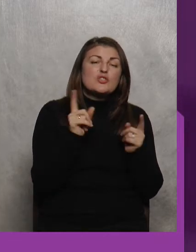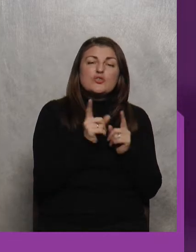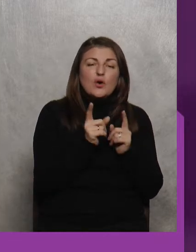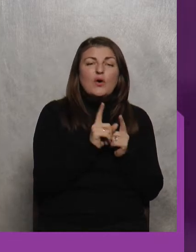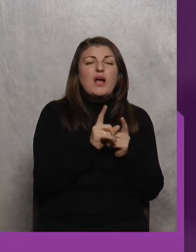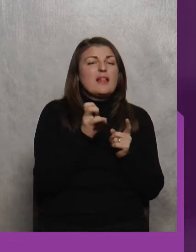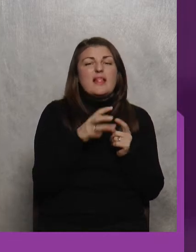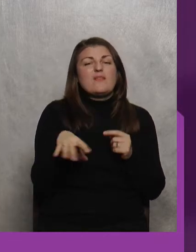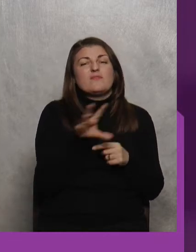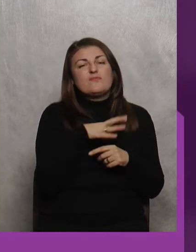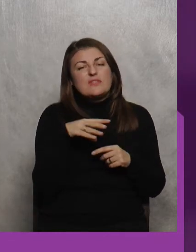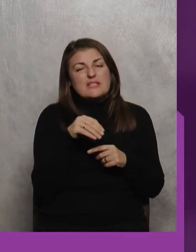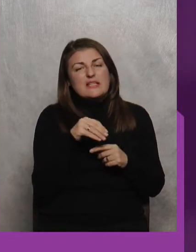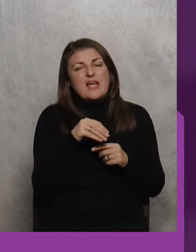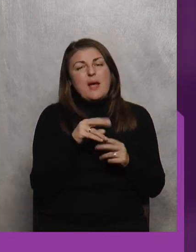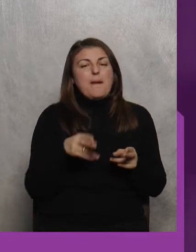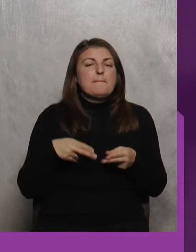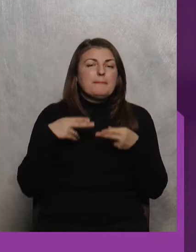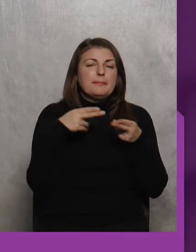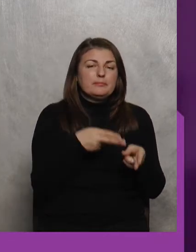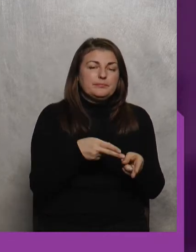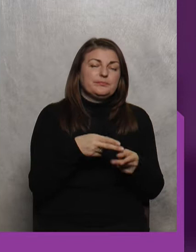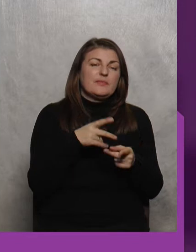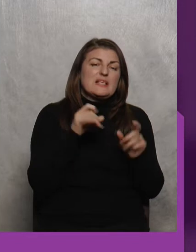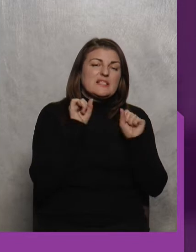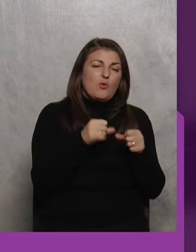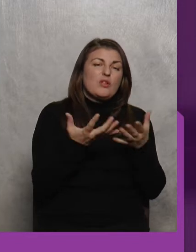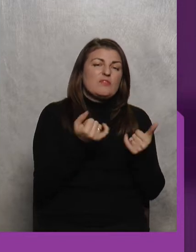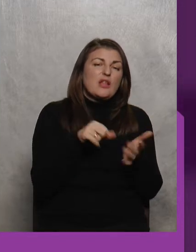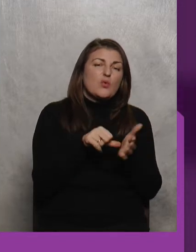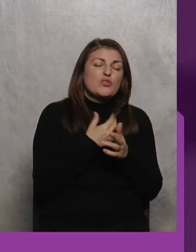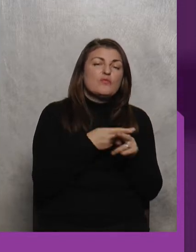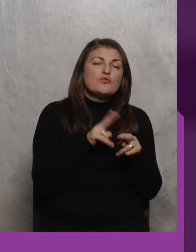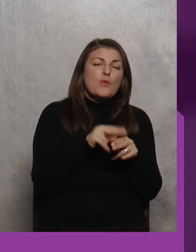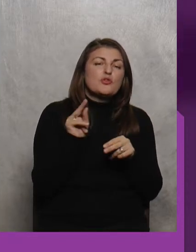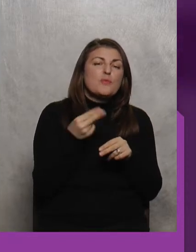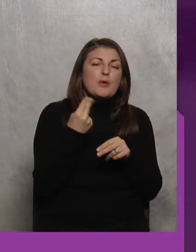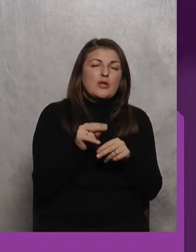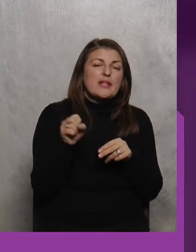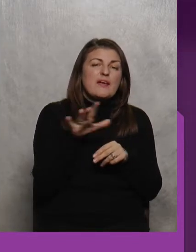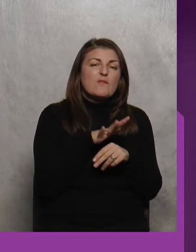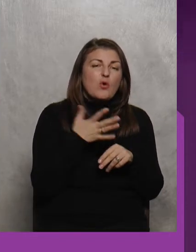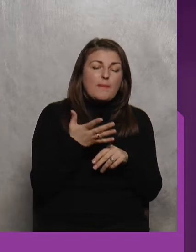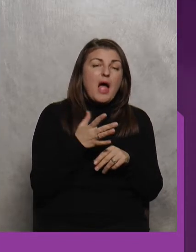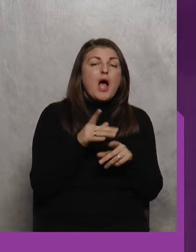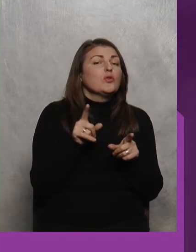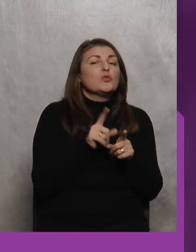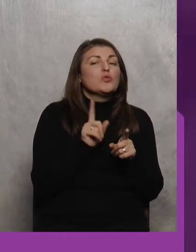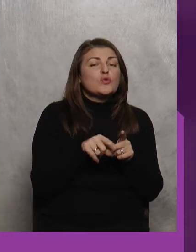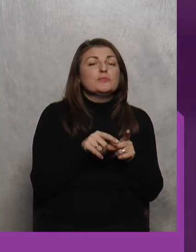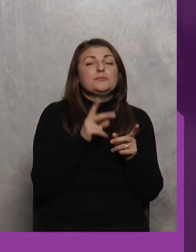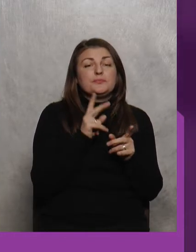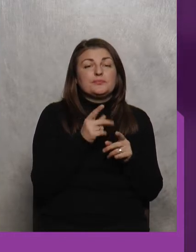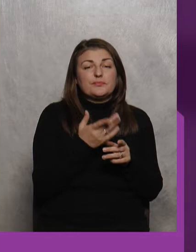що не всі приїхали, змогли взяти участь у цьому чемпіонаті Європи. Тож наше...